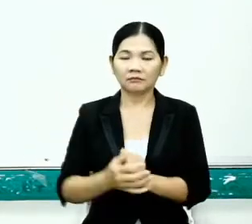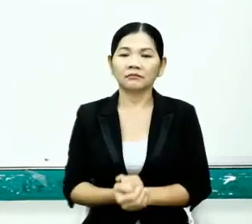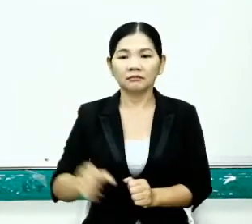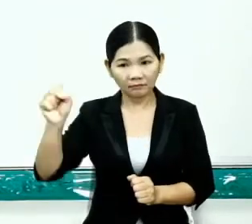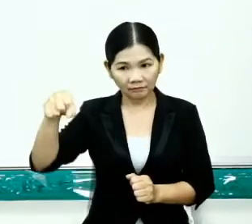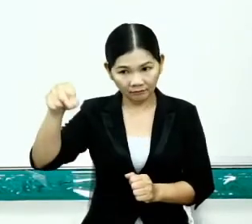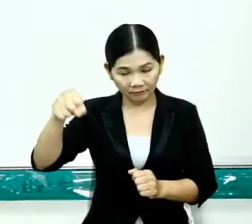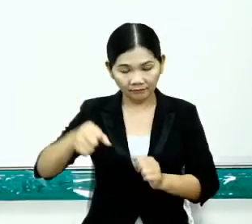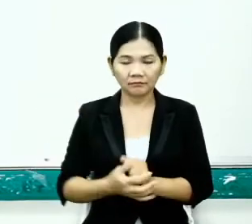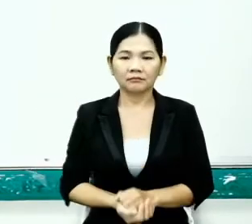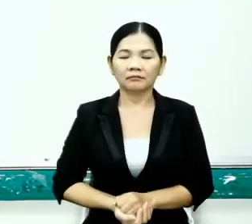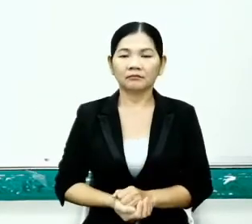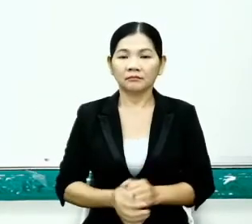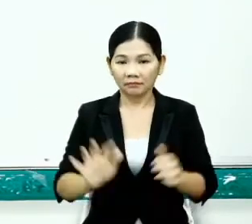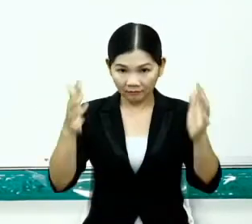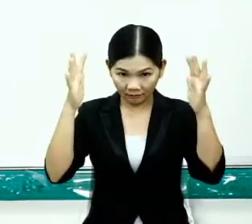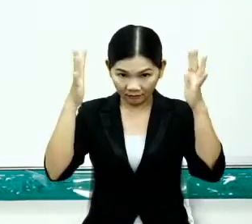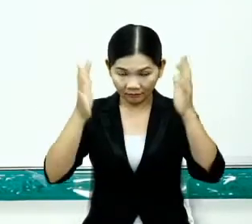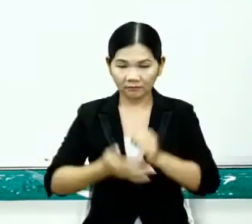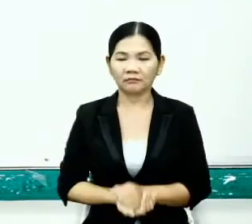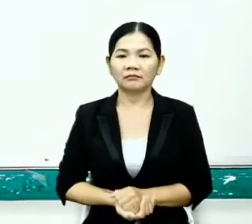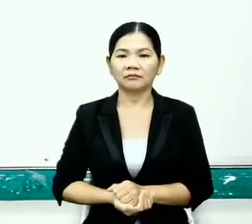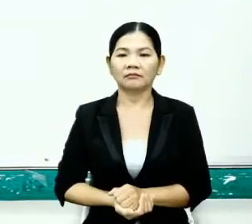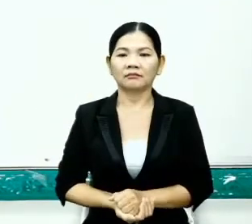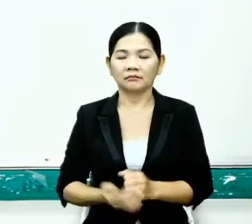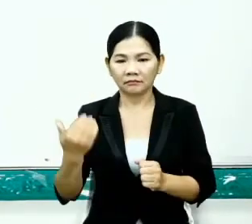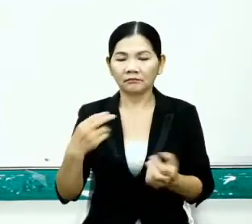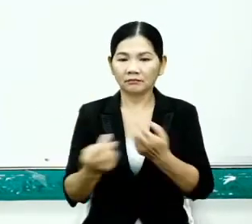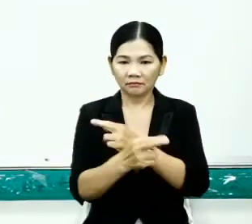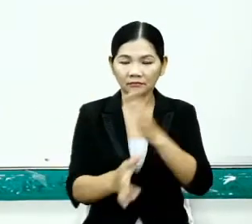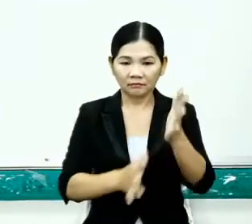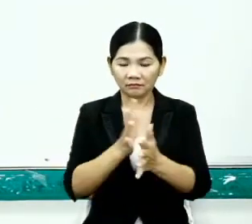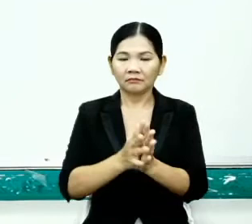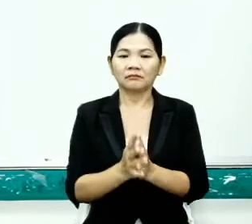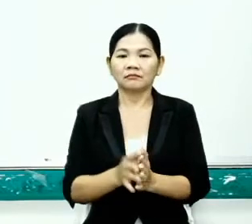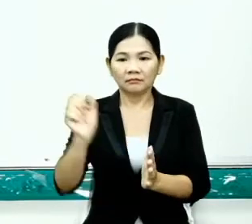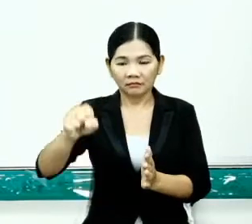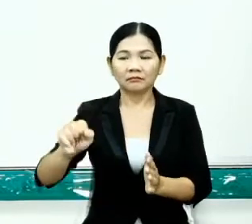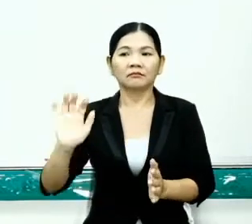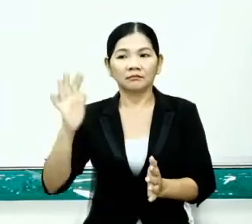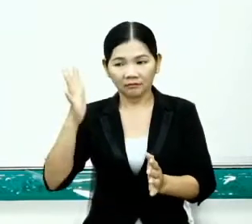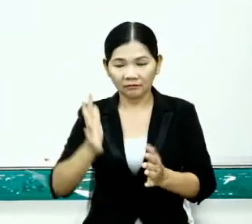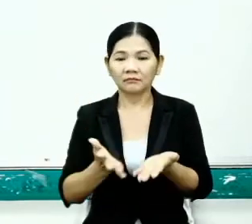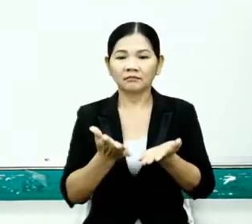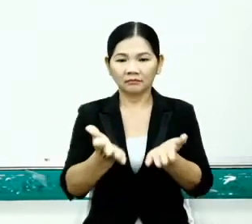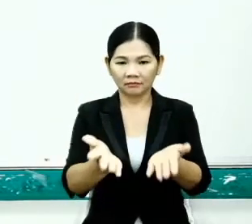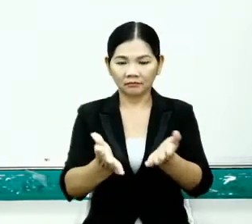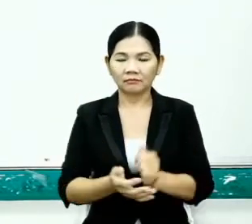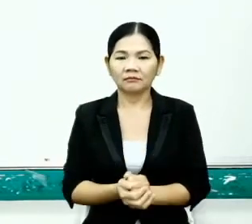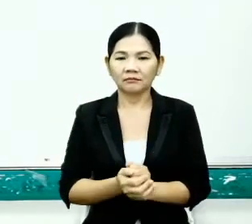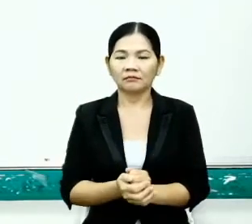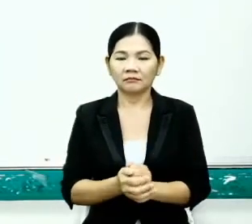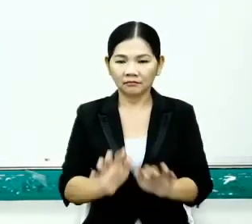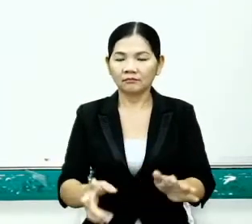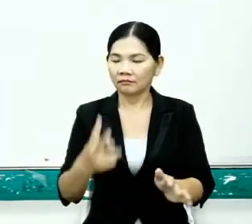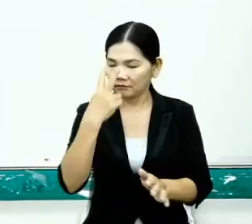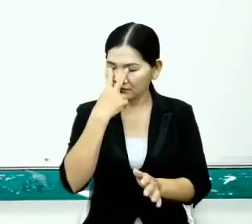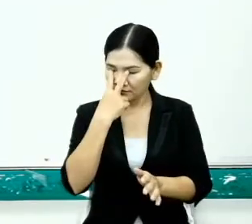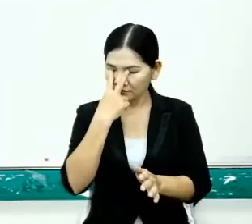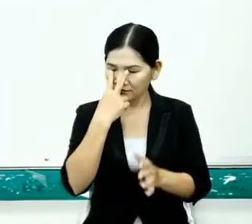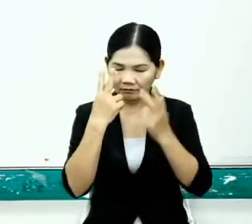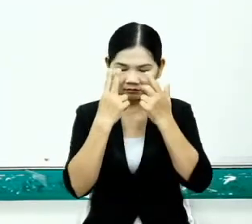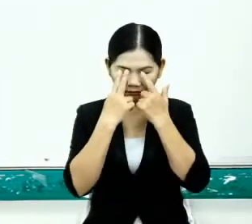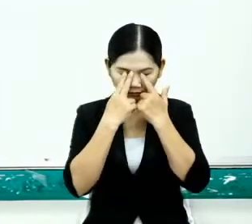ចៅចាអរគុណកូនកូនឥឡូវកូនកូនត្រៀមខ្លួនលេងល្បែងបាទចាស់ឬក៏ទេដោយខ្លួនឯងដោយកូនកូនបិទភ្នែកទាំងអ